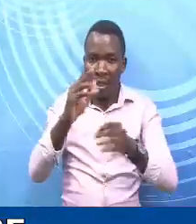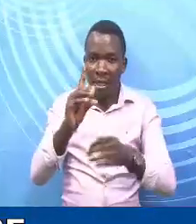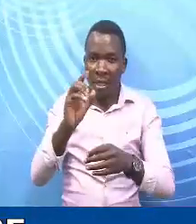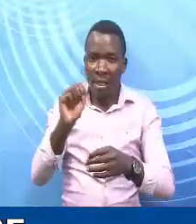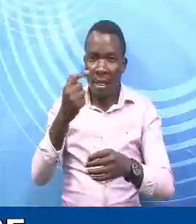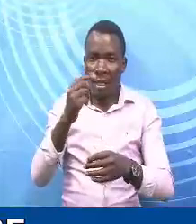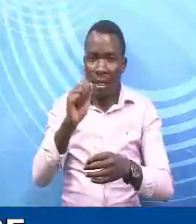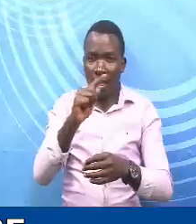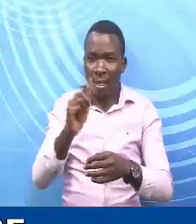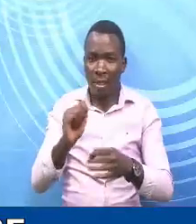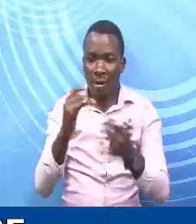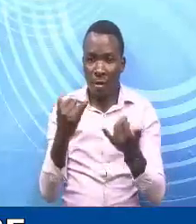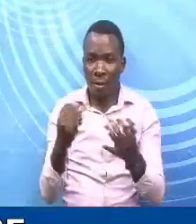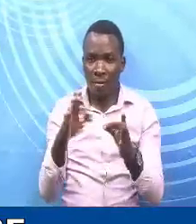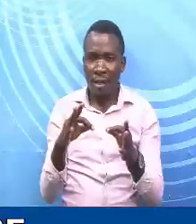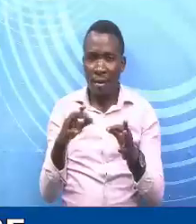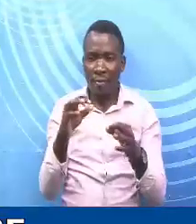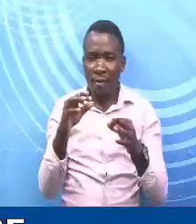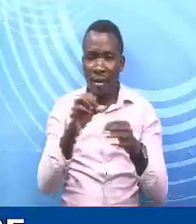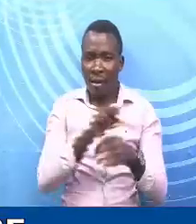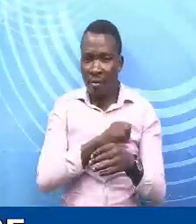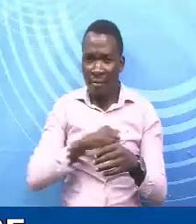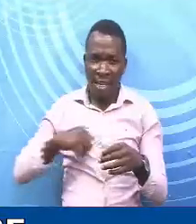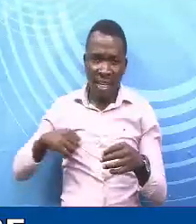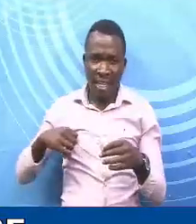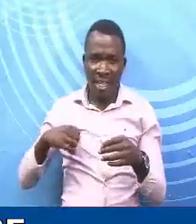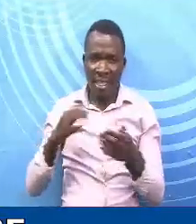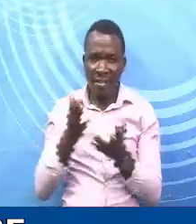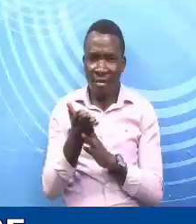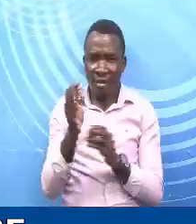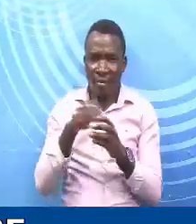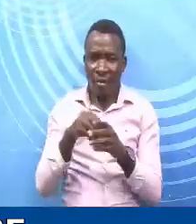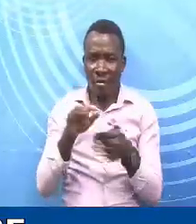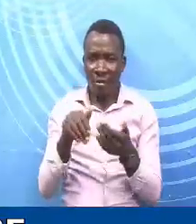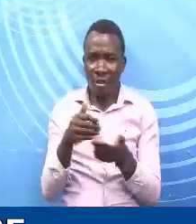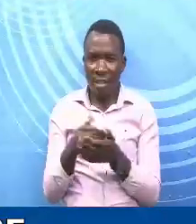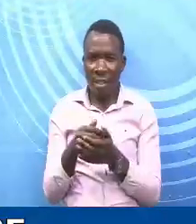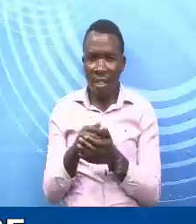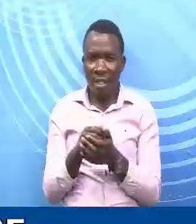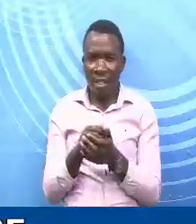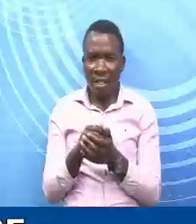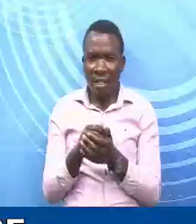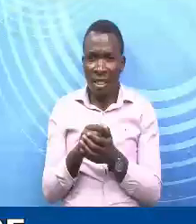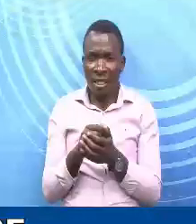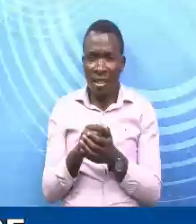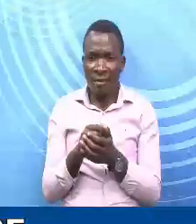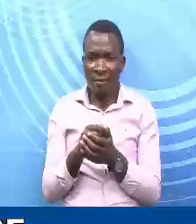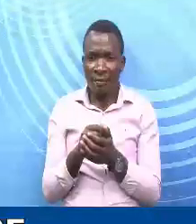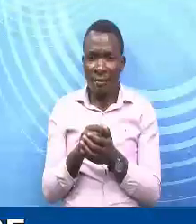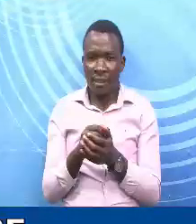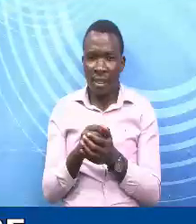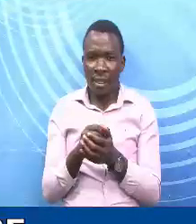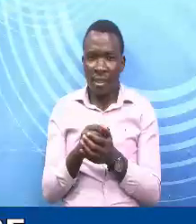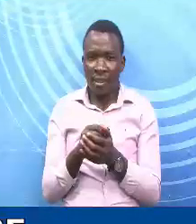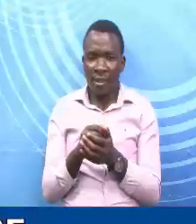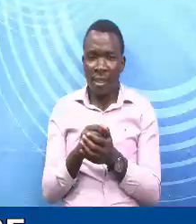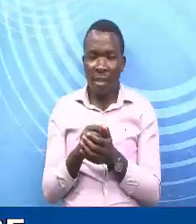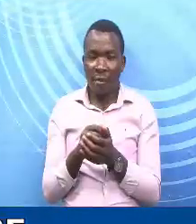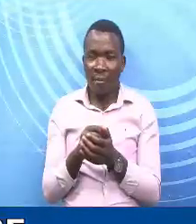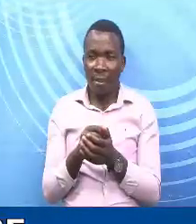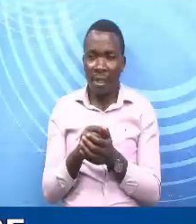byaranze, ubu ngubu ntabwo abantu bakinyurayo, banyura mu uyu muhanda nawe urabona ko uri gucikagurika. Aba baturage